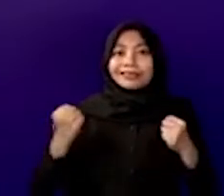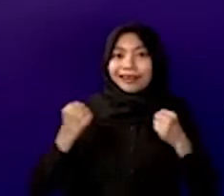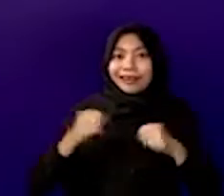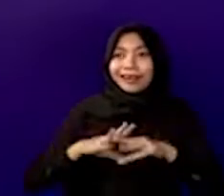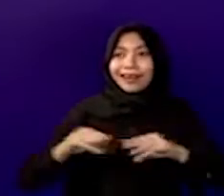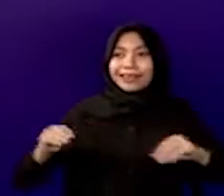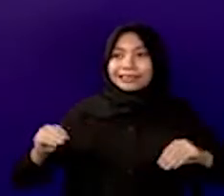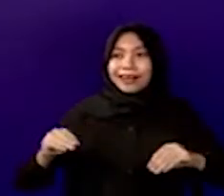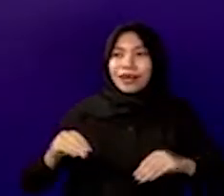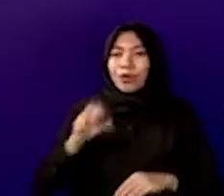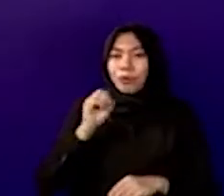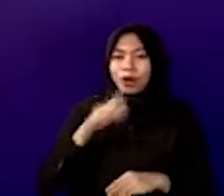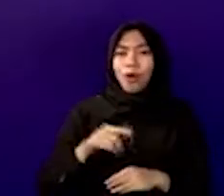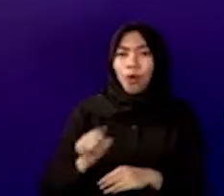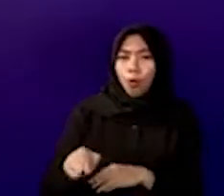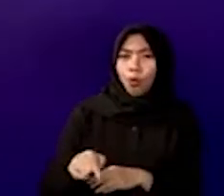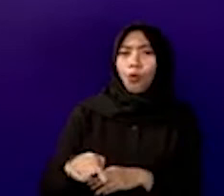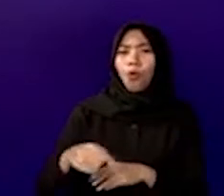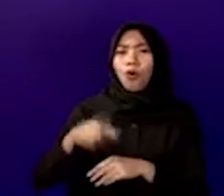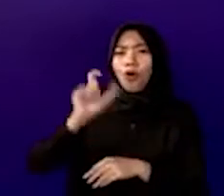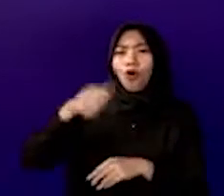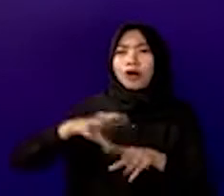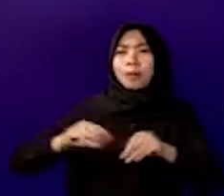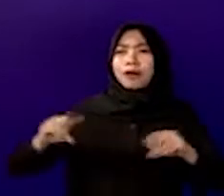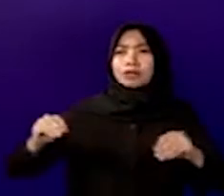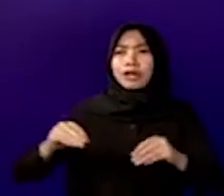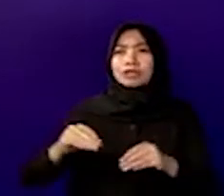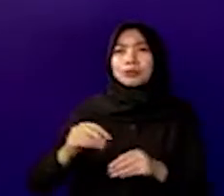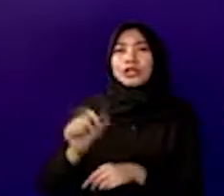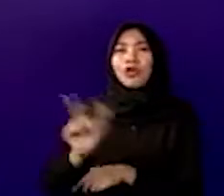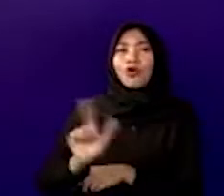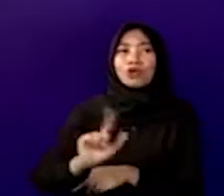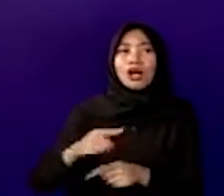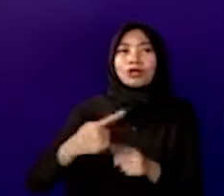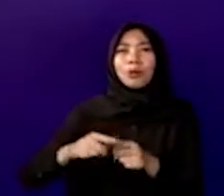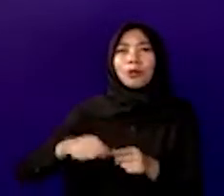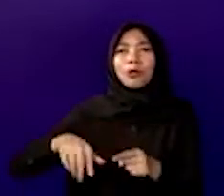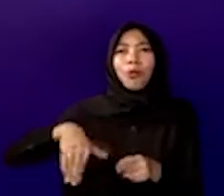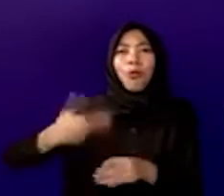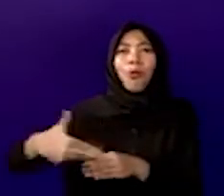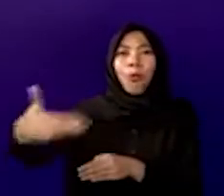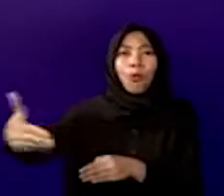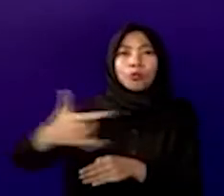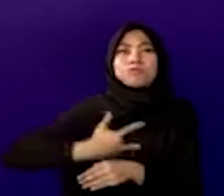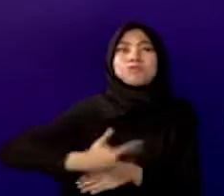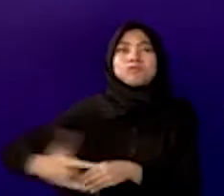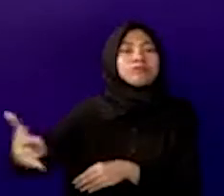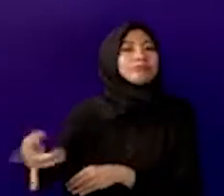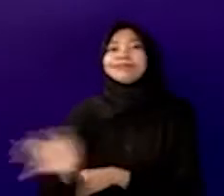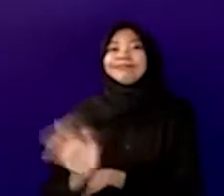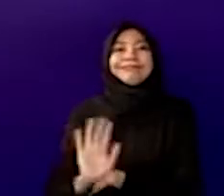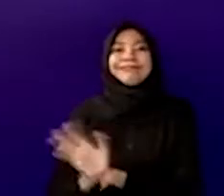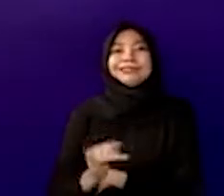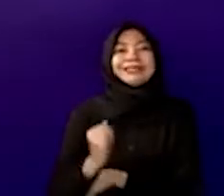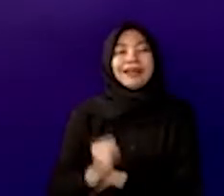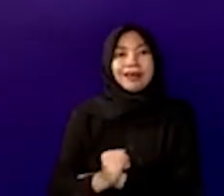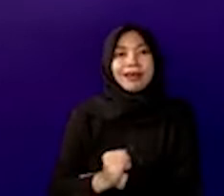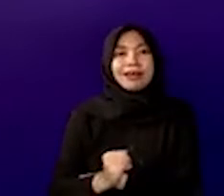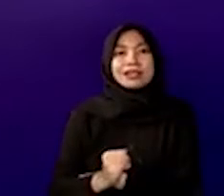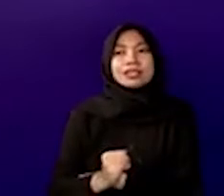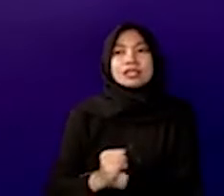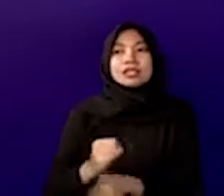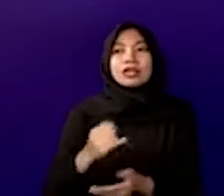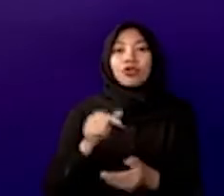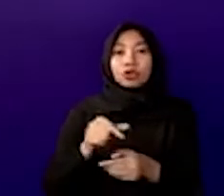dikatakan pekerja waktu tertentu yang bisa terusmenerus Nah itu salah jadi pekerja waktu tertentu itu tidak berlaku untuk